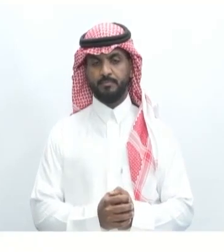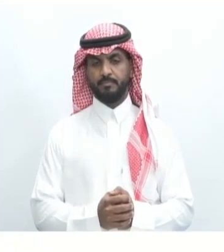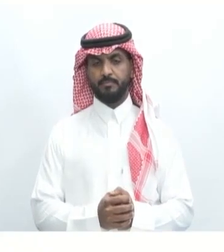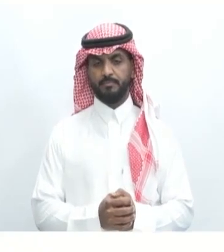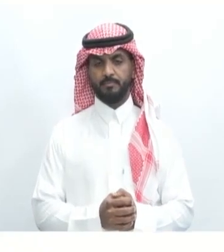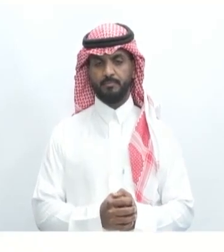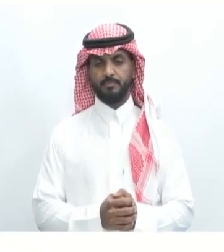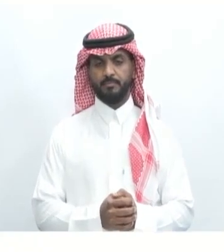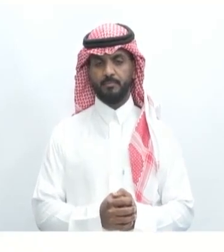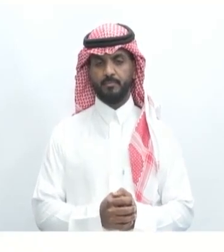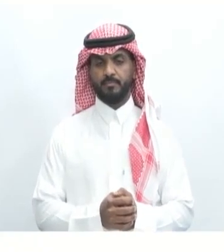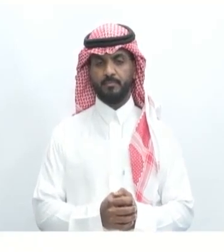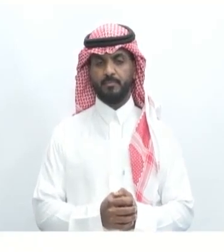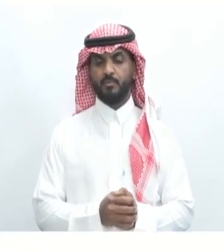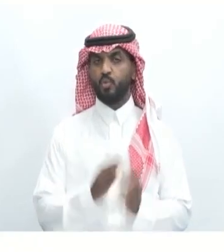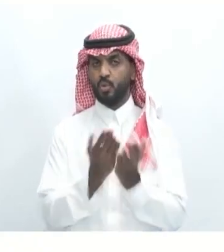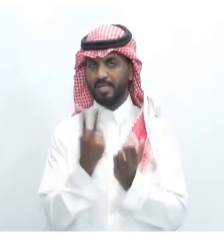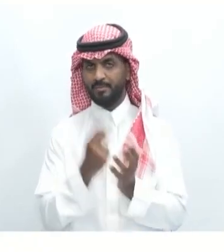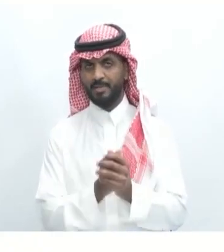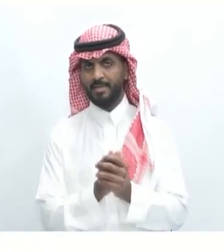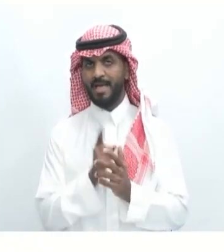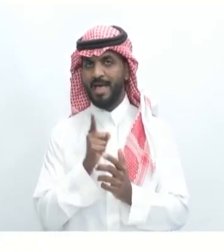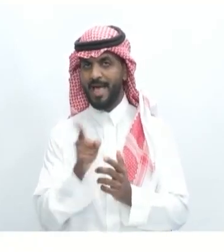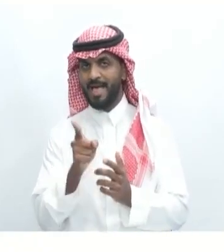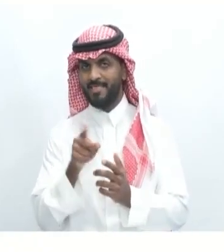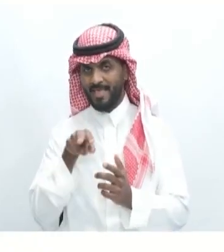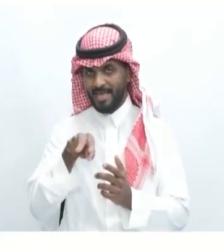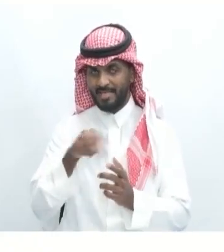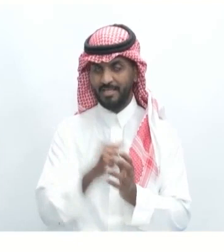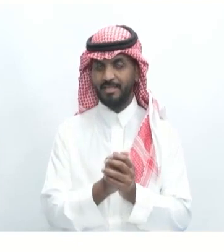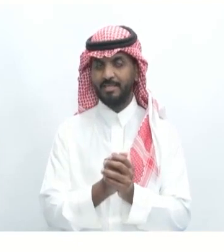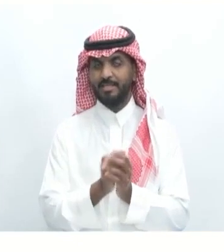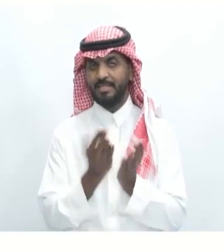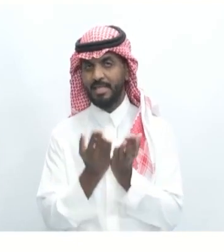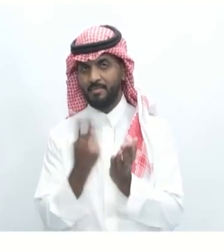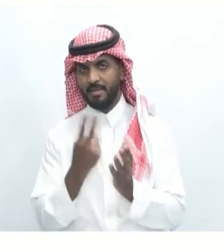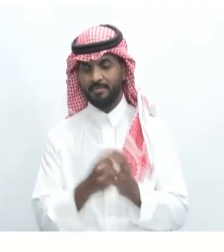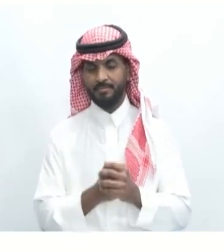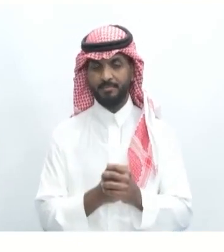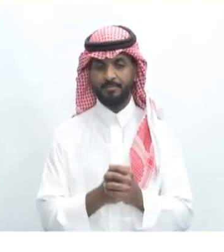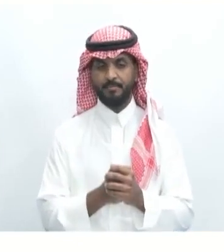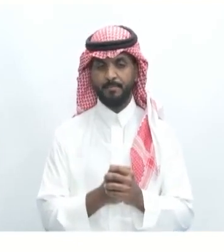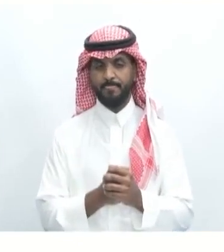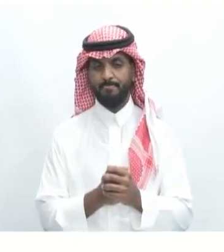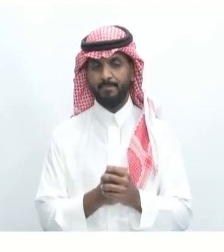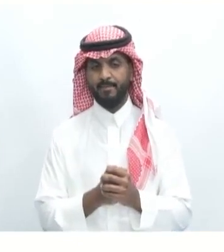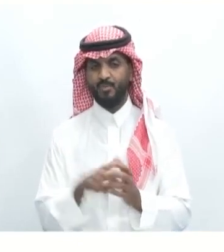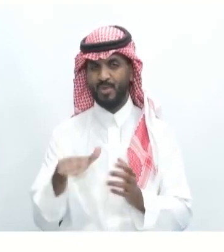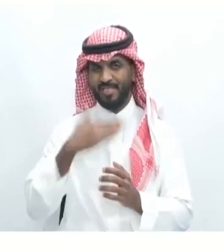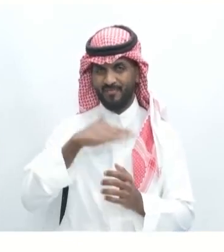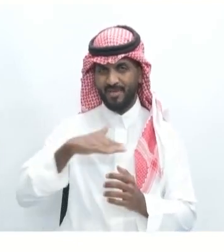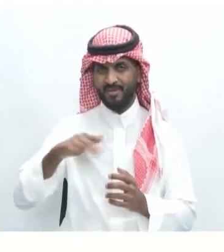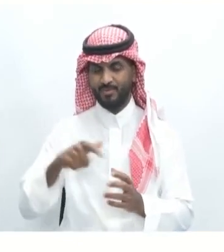احسنتم ممتاز لدينا كتابان فاقول هذان كتابان ايضا لدينا صوره الاطفال